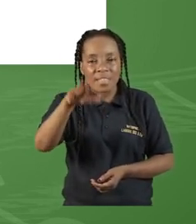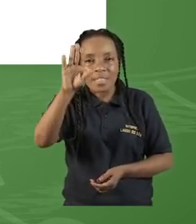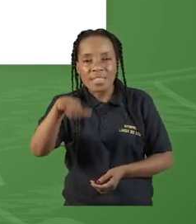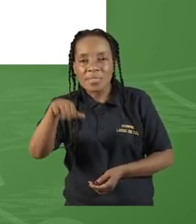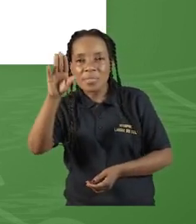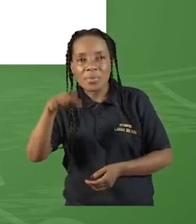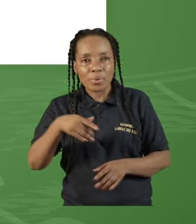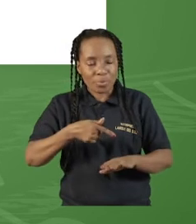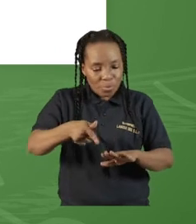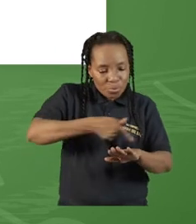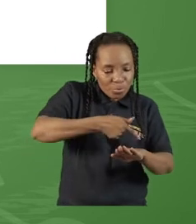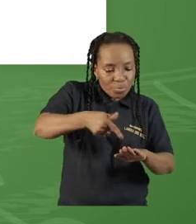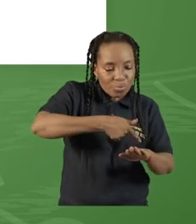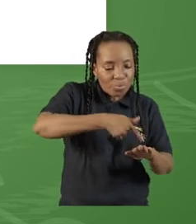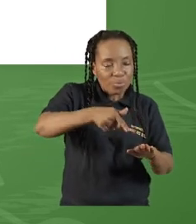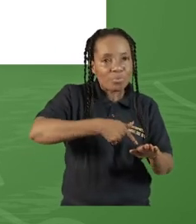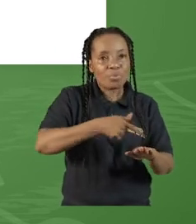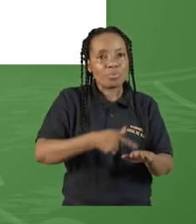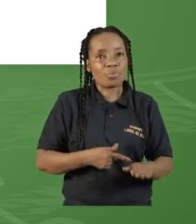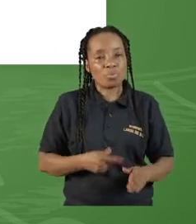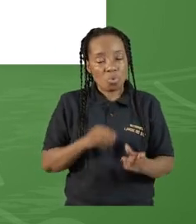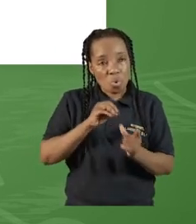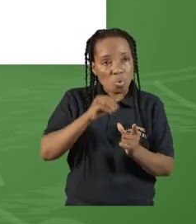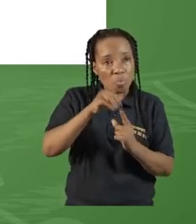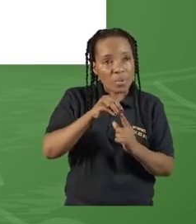la peinture ou un métal